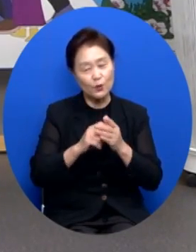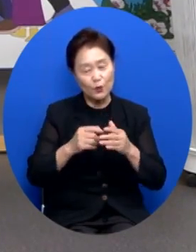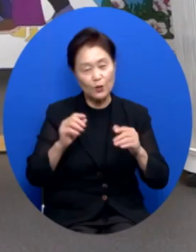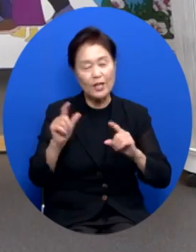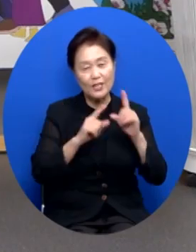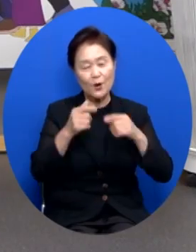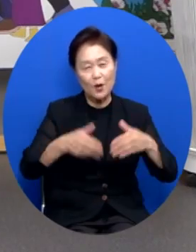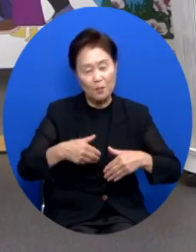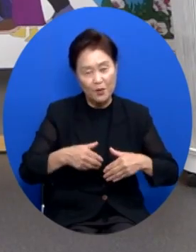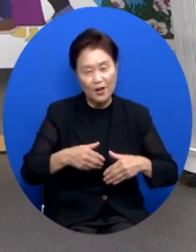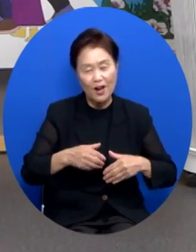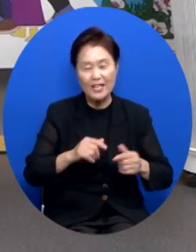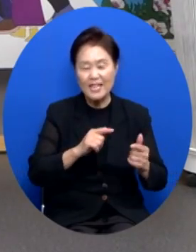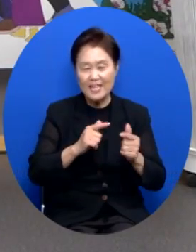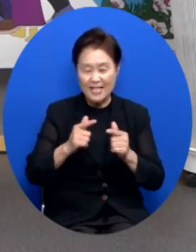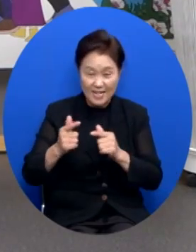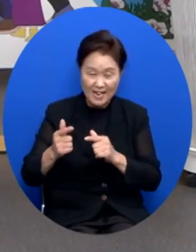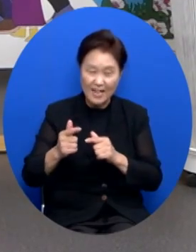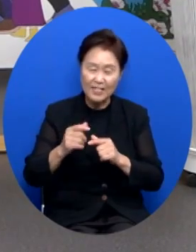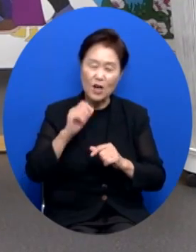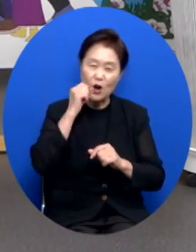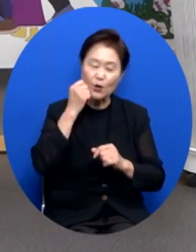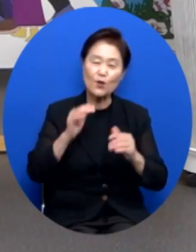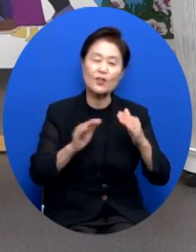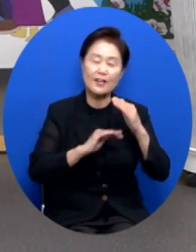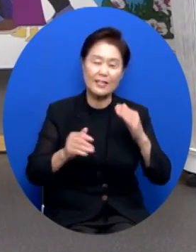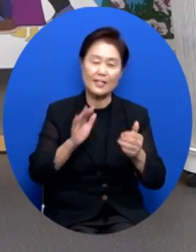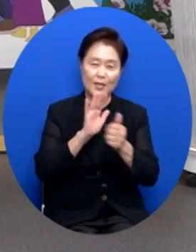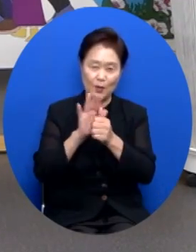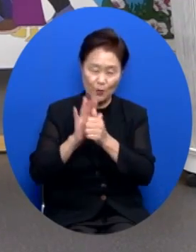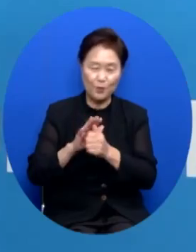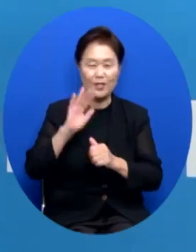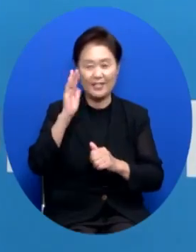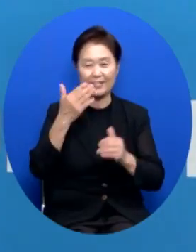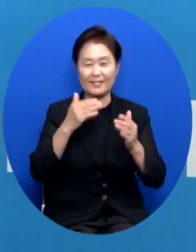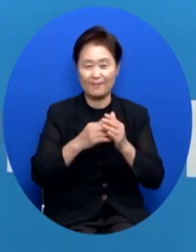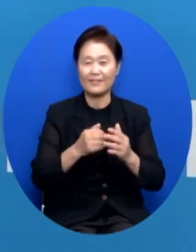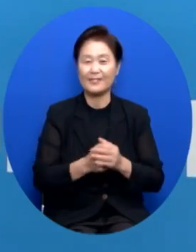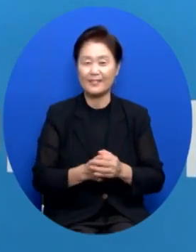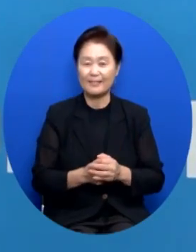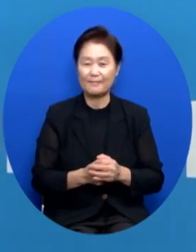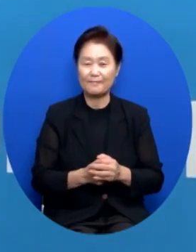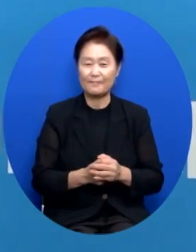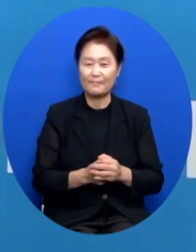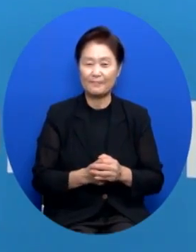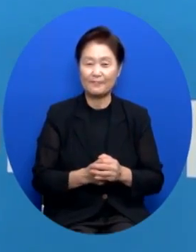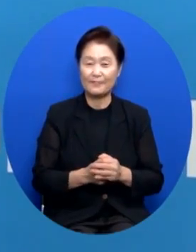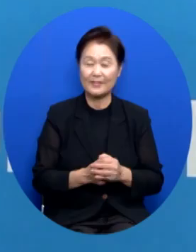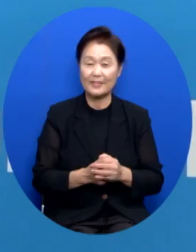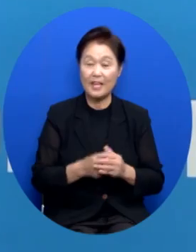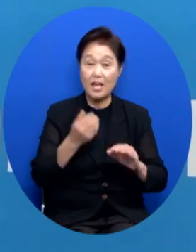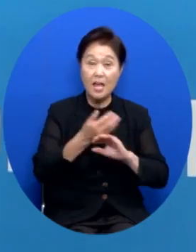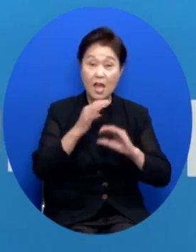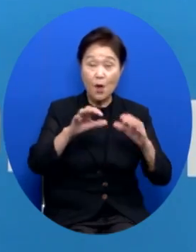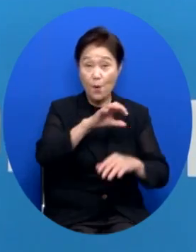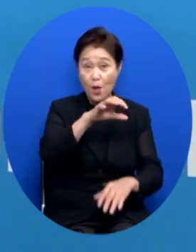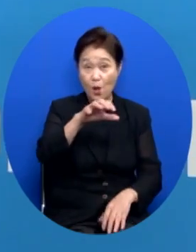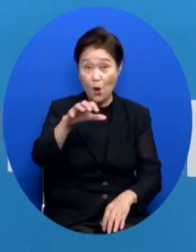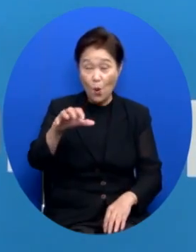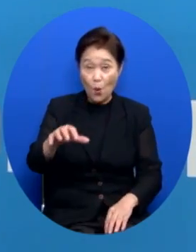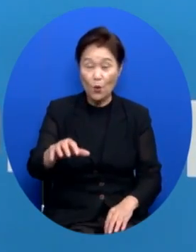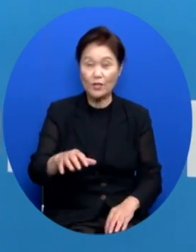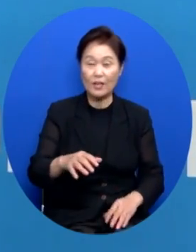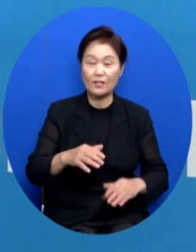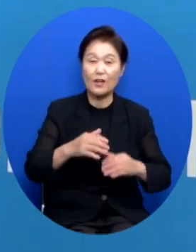박스를 복지사각지대에 있는 어려운 가정에 지원하게 되었습니다. 예, 해외 각지에서 또 진행되고